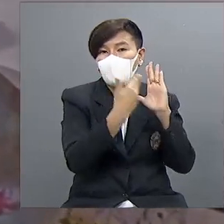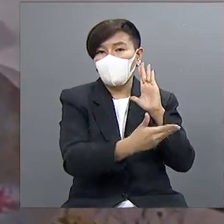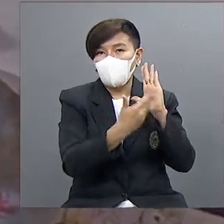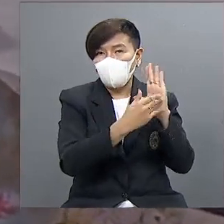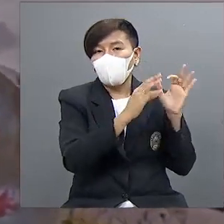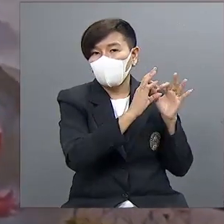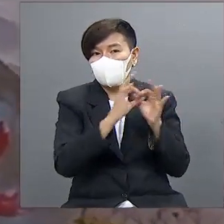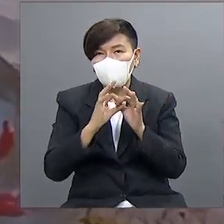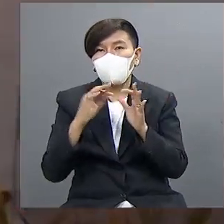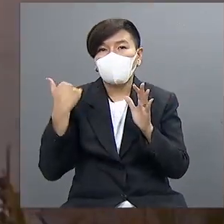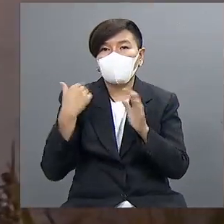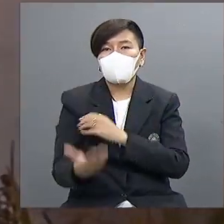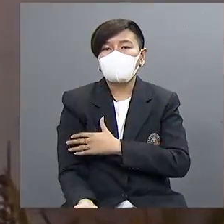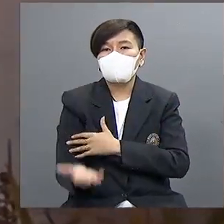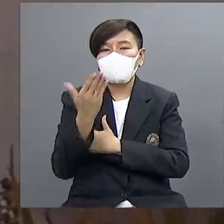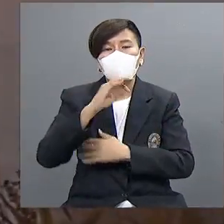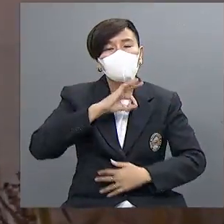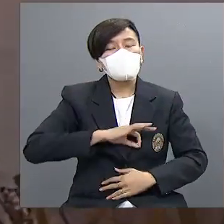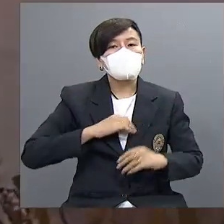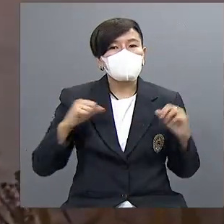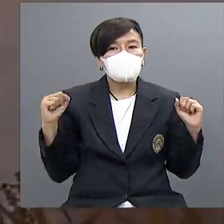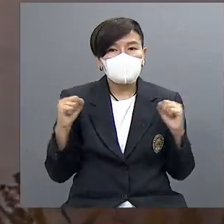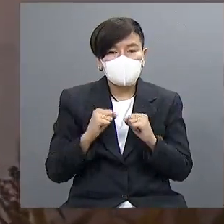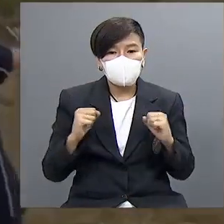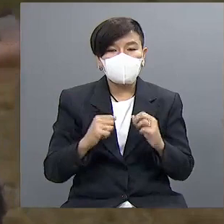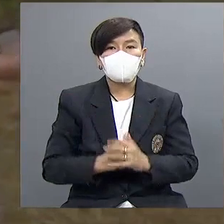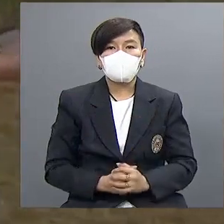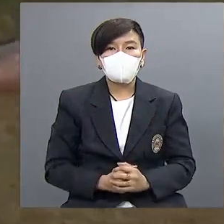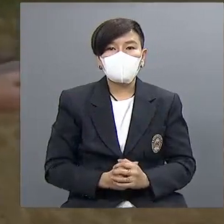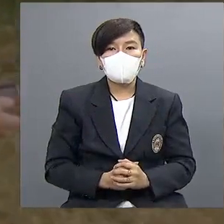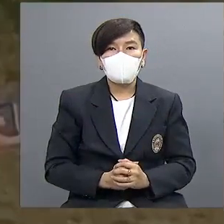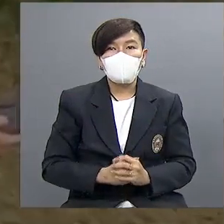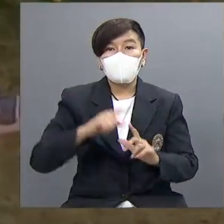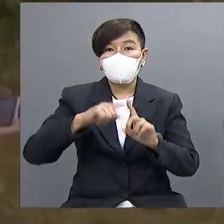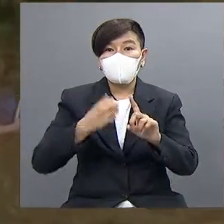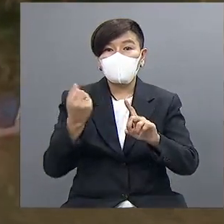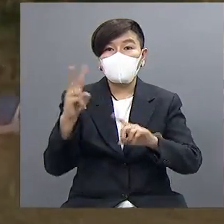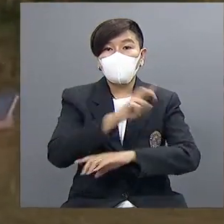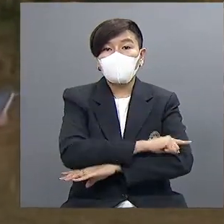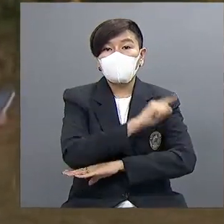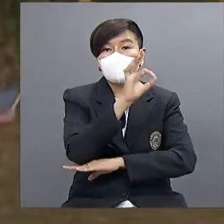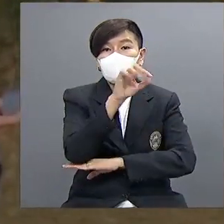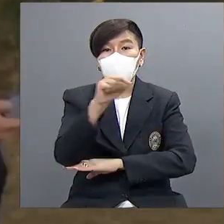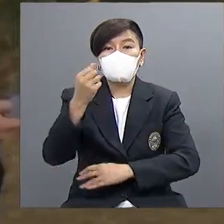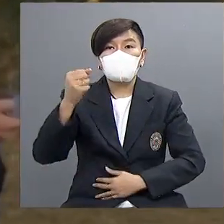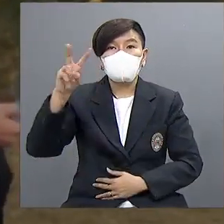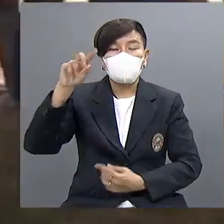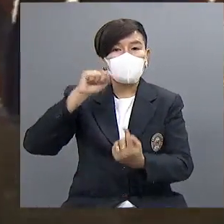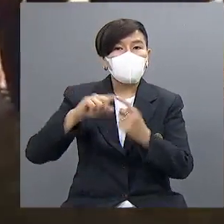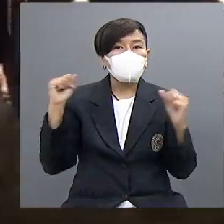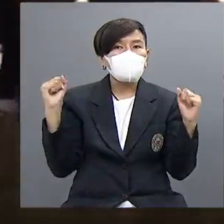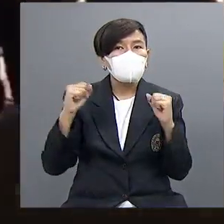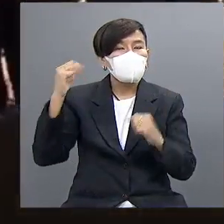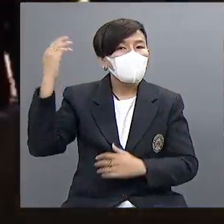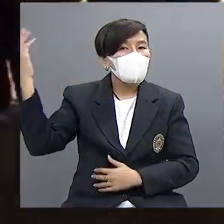เย็นในตอนเช้าหลังจากนั้นช่วงวันที่ 9ถึง 12ธันวาคมมวลอากาศเย็นจะมีกำลังอ่อนลงแล้ว